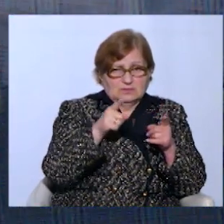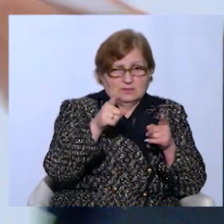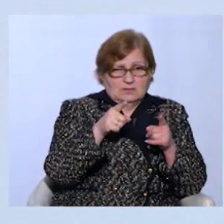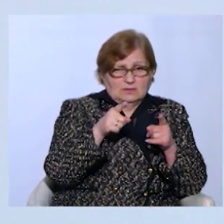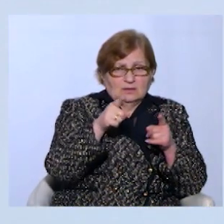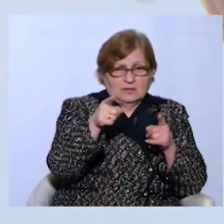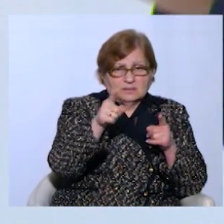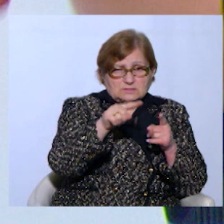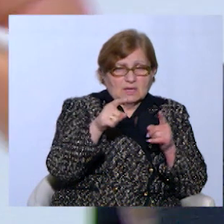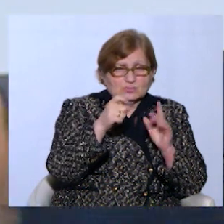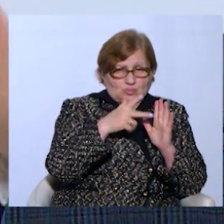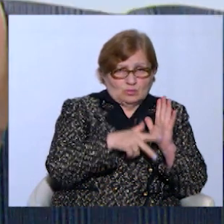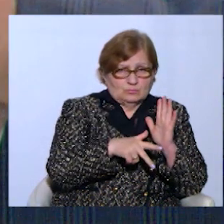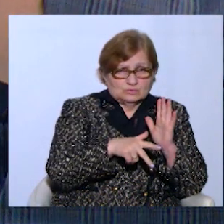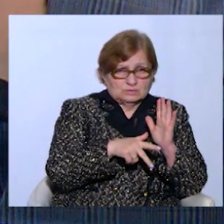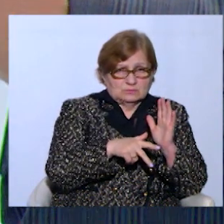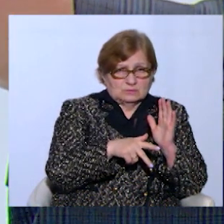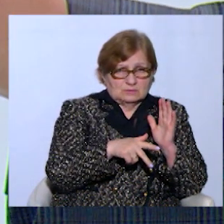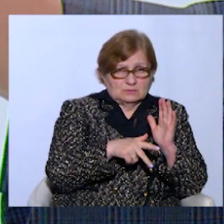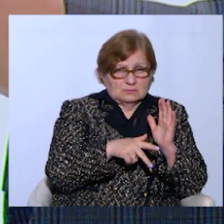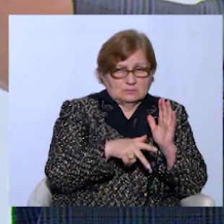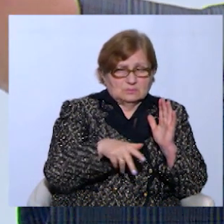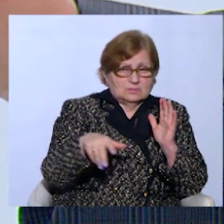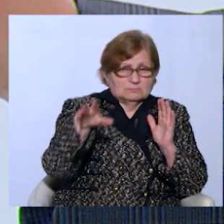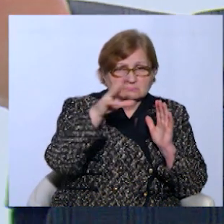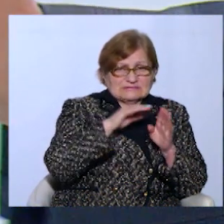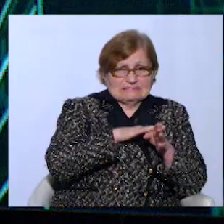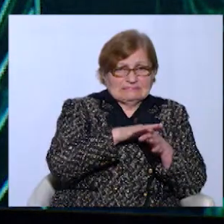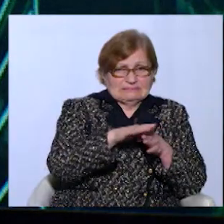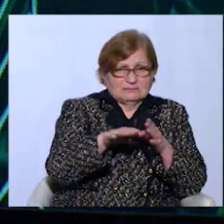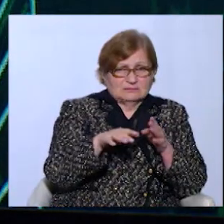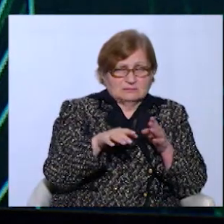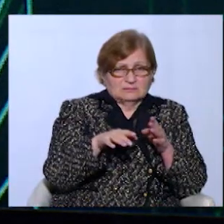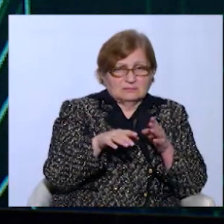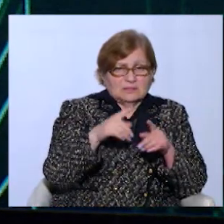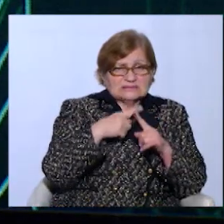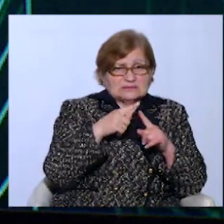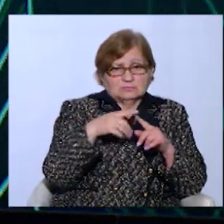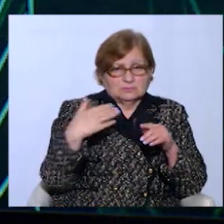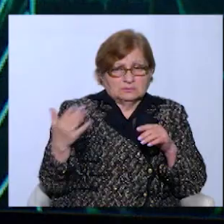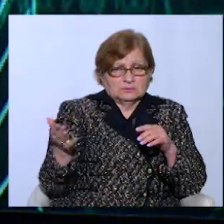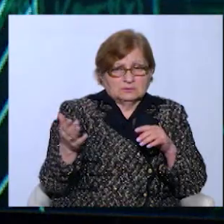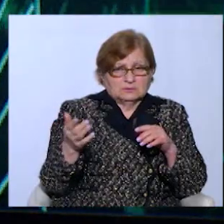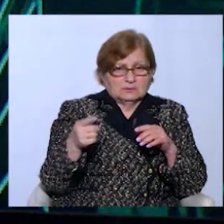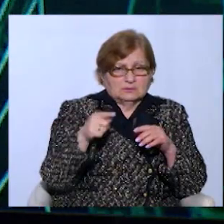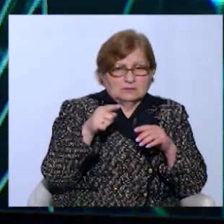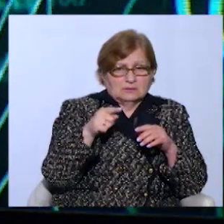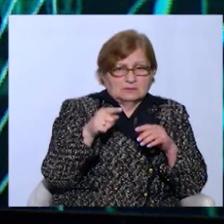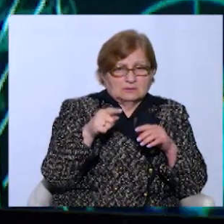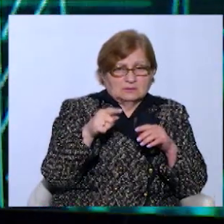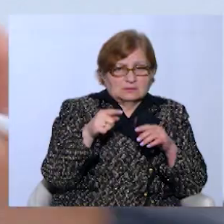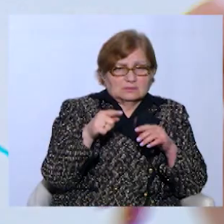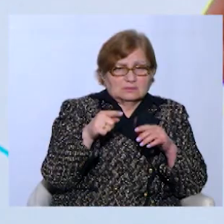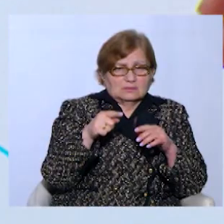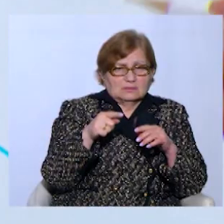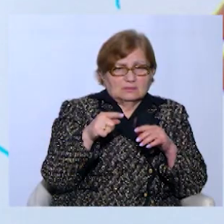არის 180 გრადუსი და აი ეს კუთხე მთლიანი კუთხე x ღერძის დადებითი მიმართულებიდან დაწყებული შესაბამის იქნება